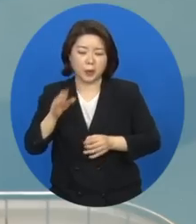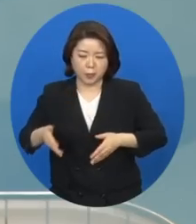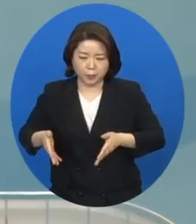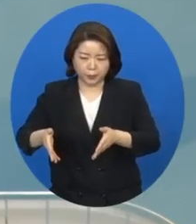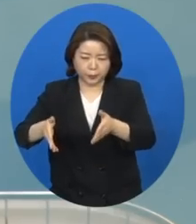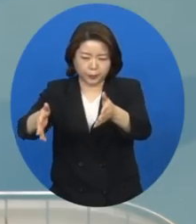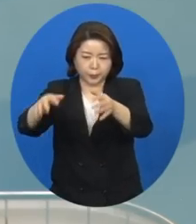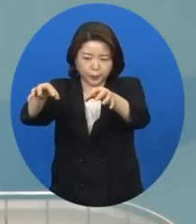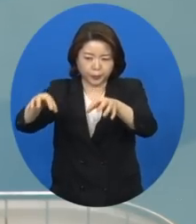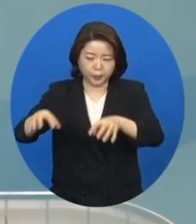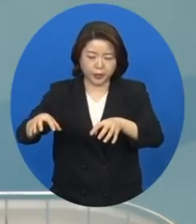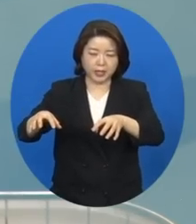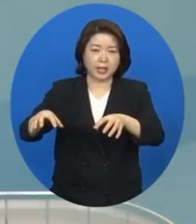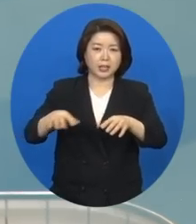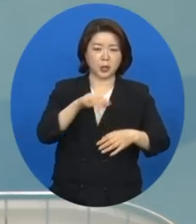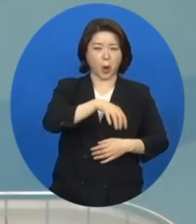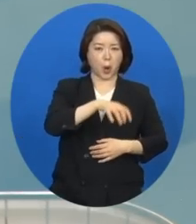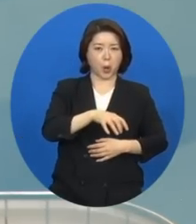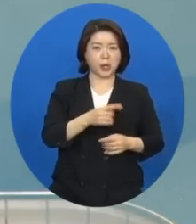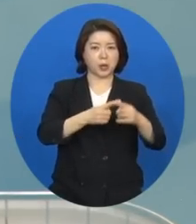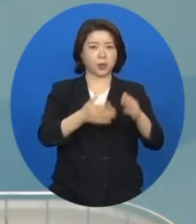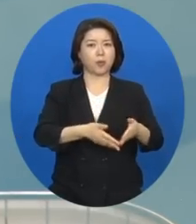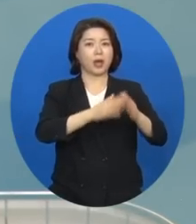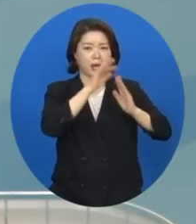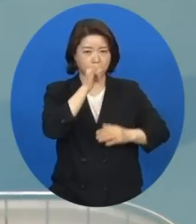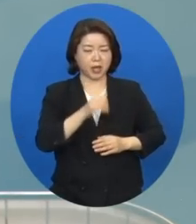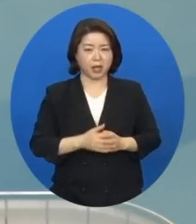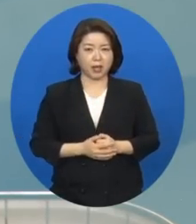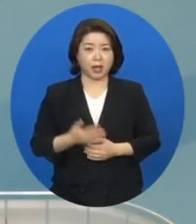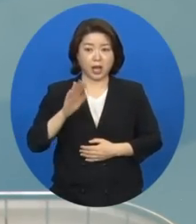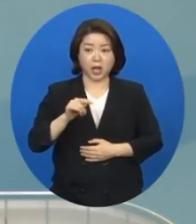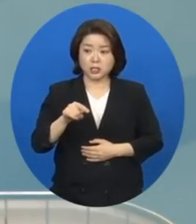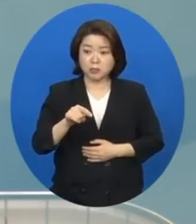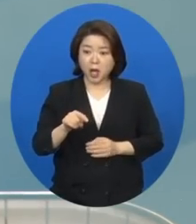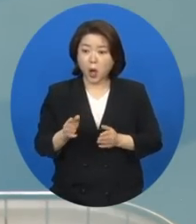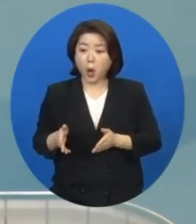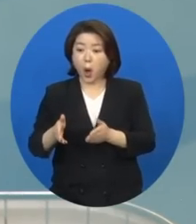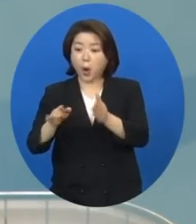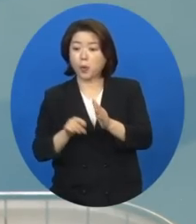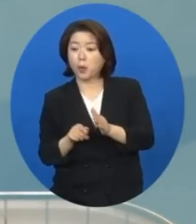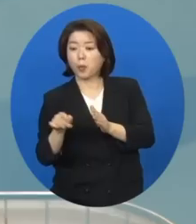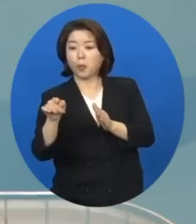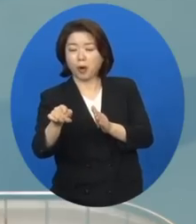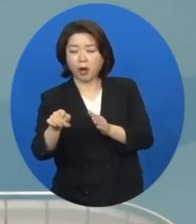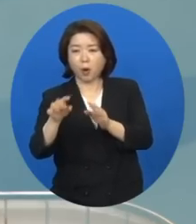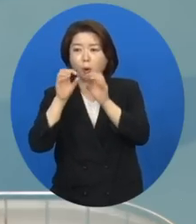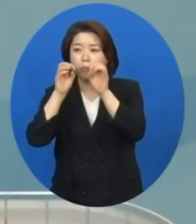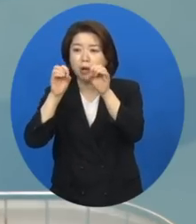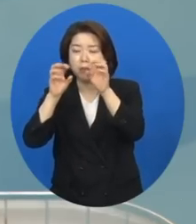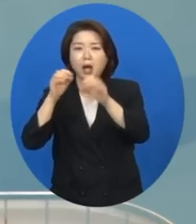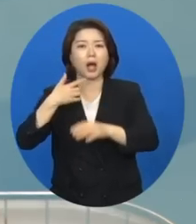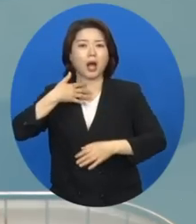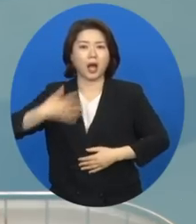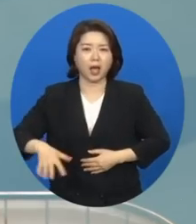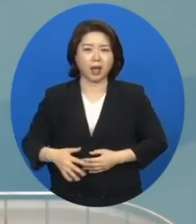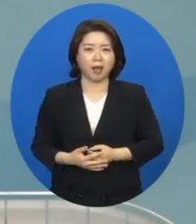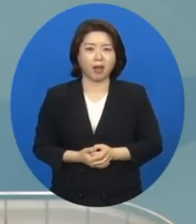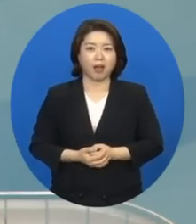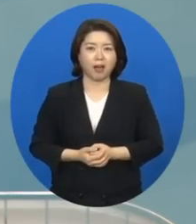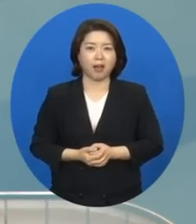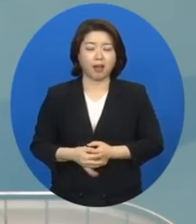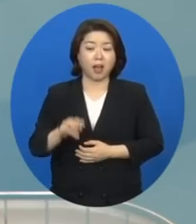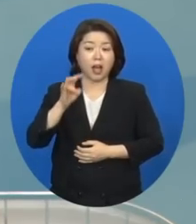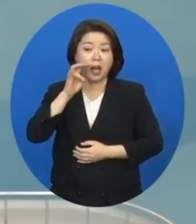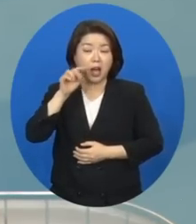교회가 사창가 입구에 있었지만 전 한 번도 사창가에 들어가서 복음을 전해본 적이 없었어요. 사창가에서